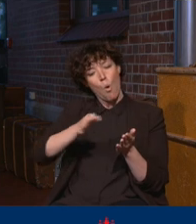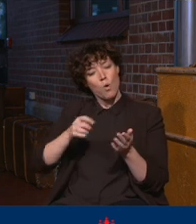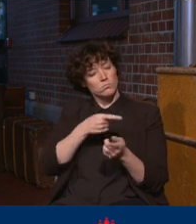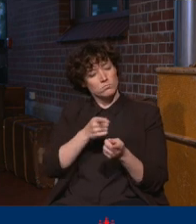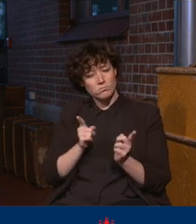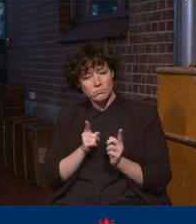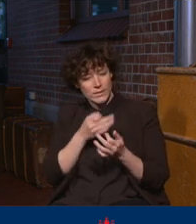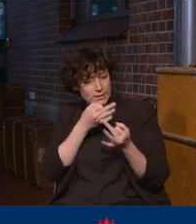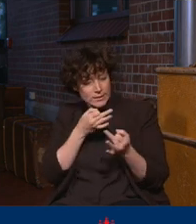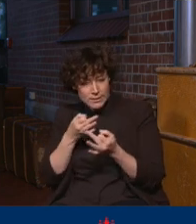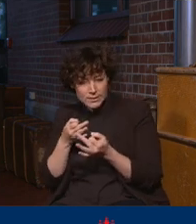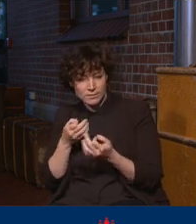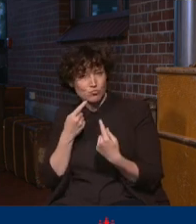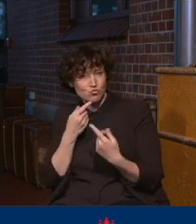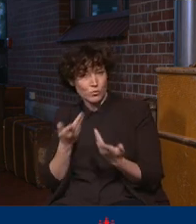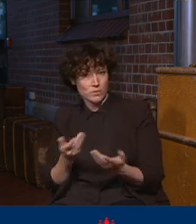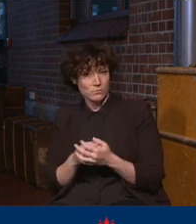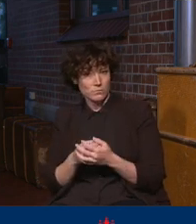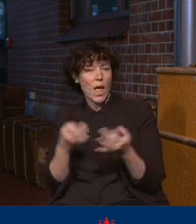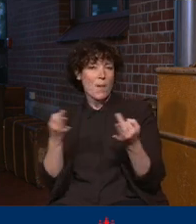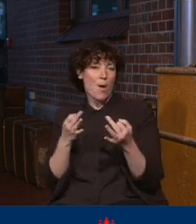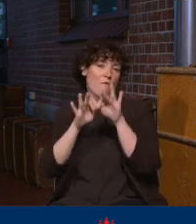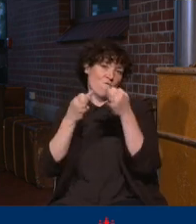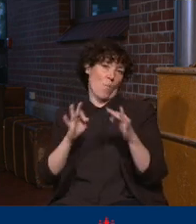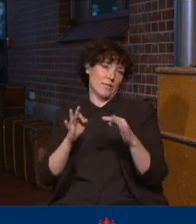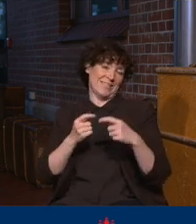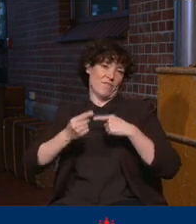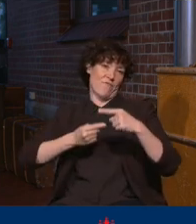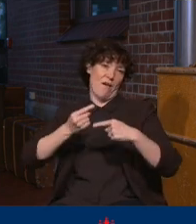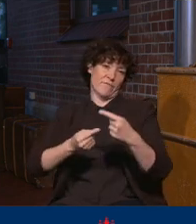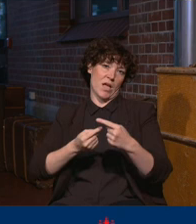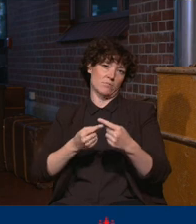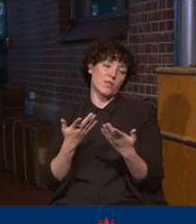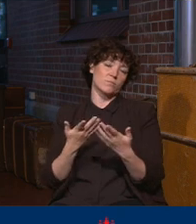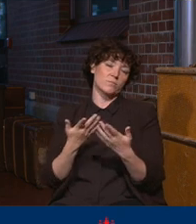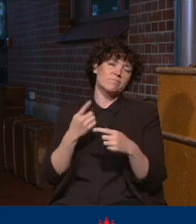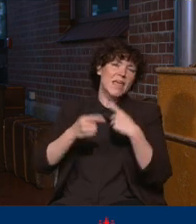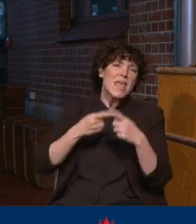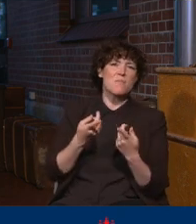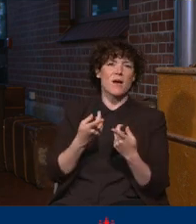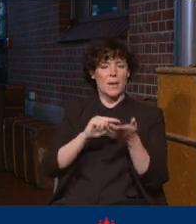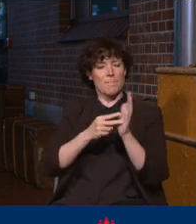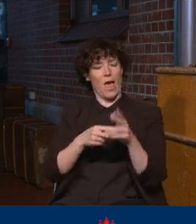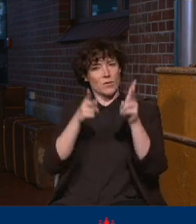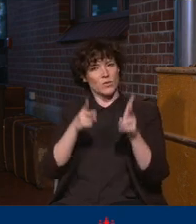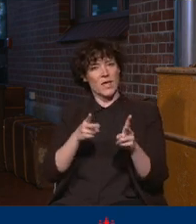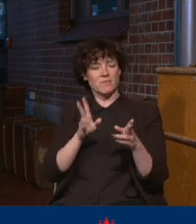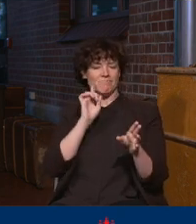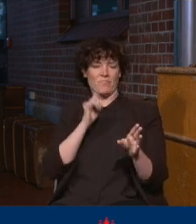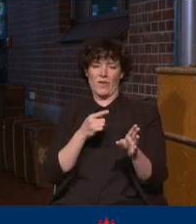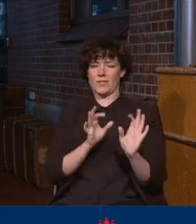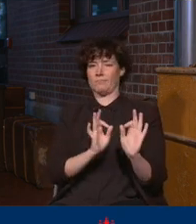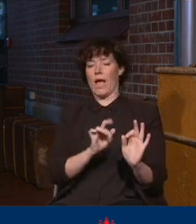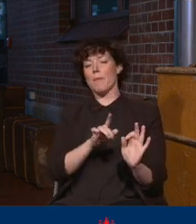konkret werden und dazu braucht aber formalisierten verfahren ob das immer das planungsrecht ist sei mal dahingestellt aber ohne dem wird sicherlich